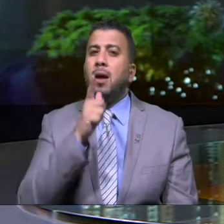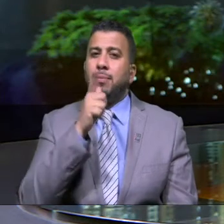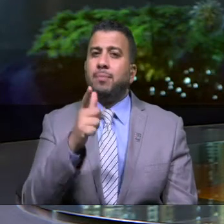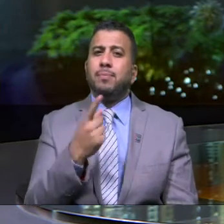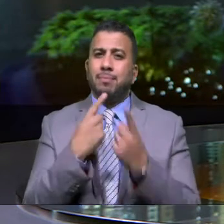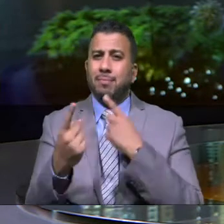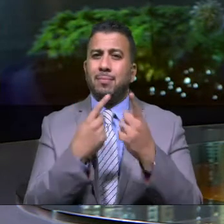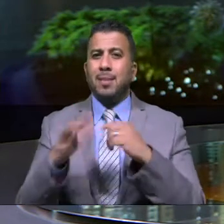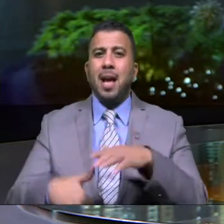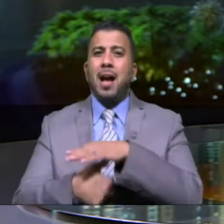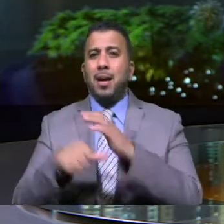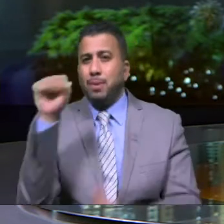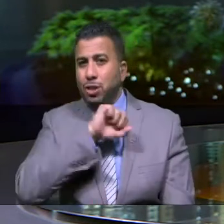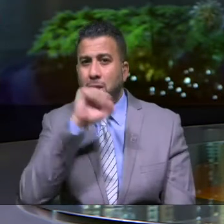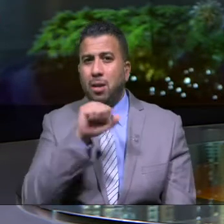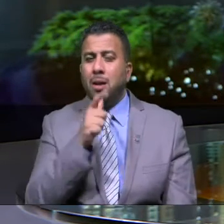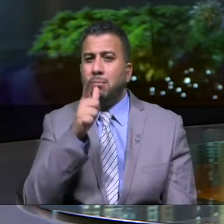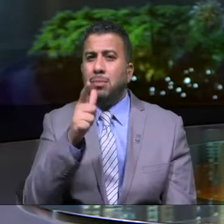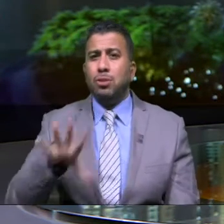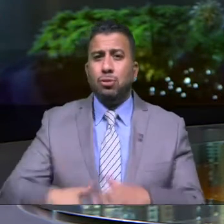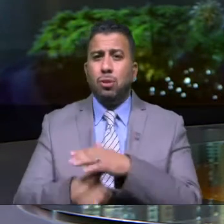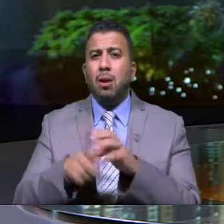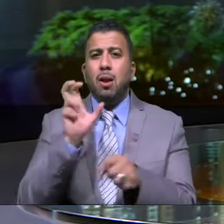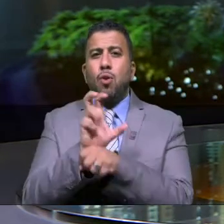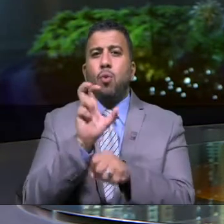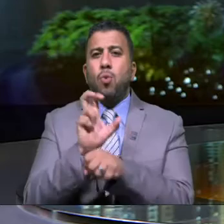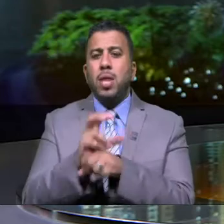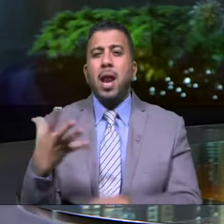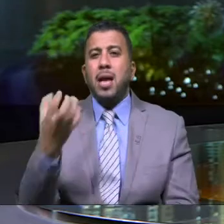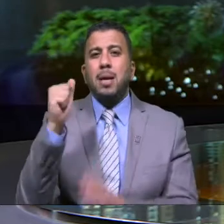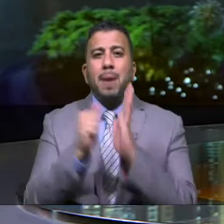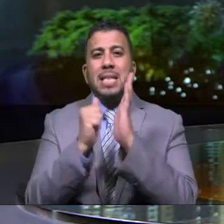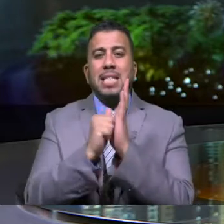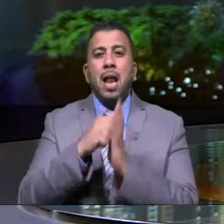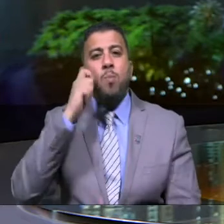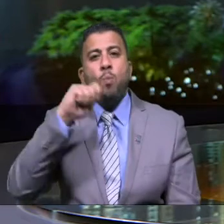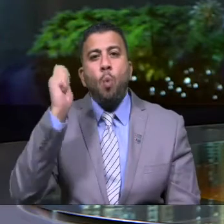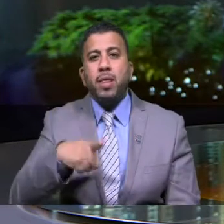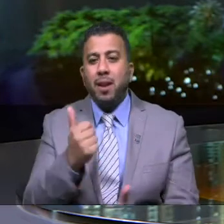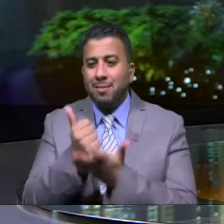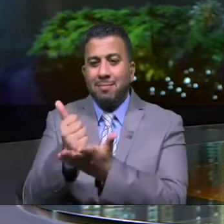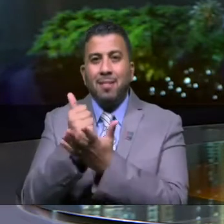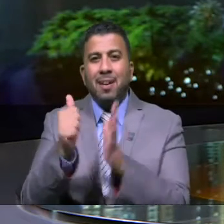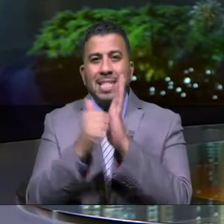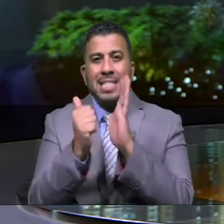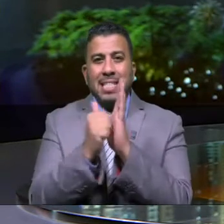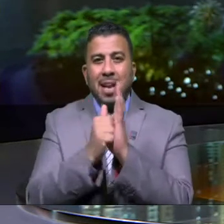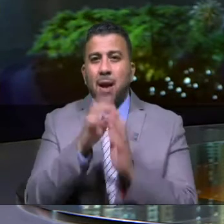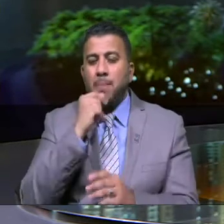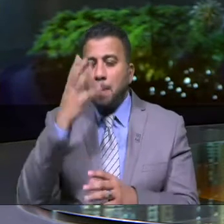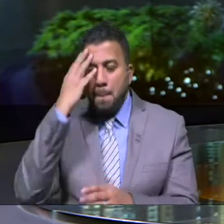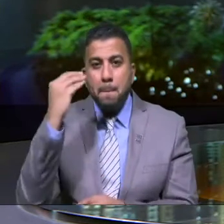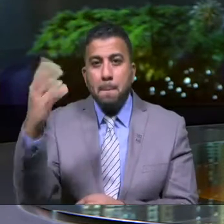وخلال حديث صاحب السمو حاكم الشارقة، تحدث سموه عن القروض الخاصة بإسكان المواطنين